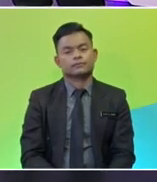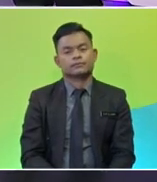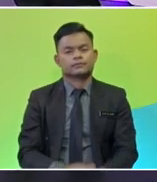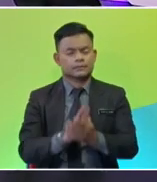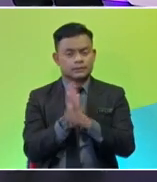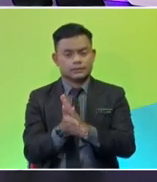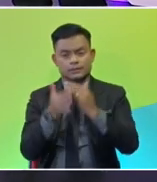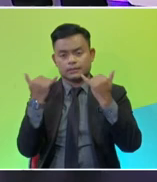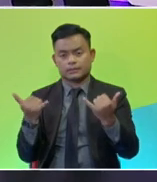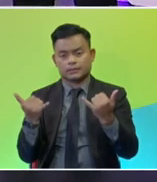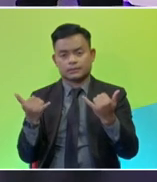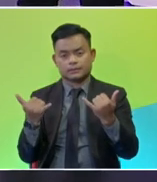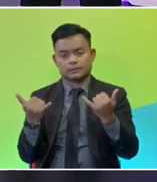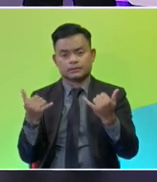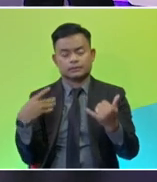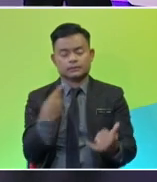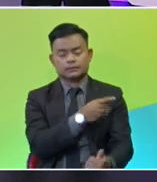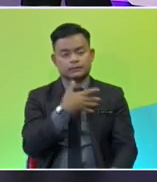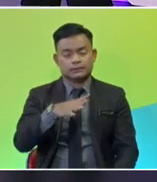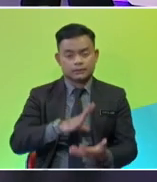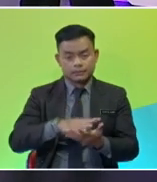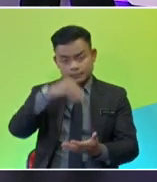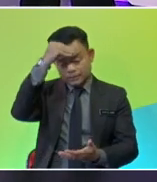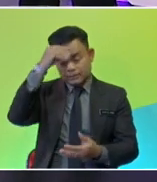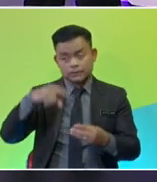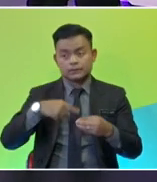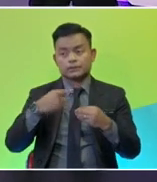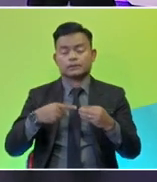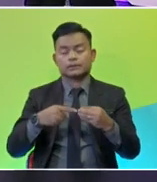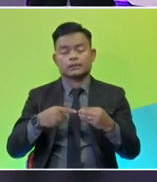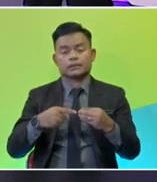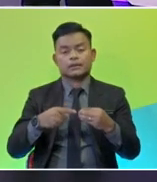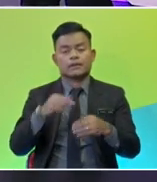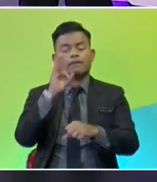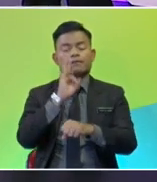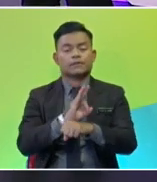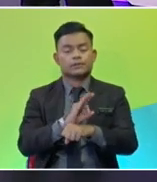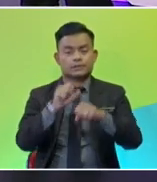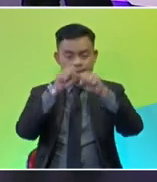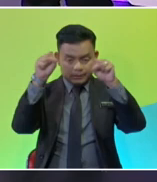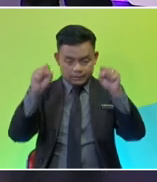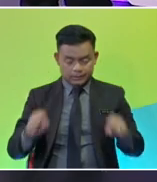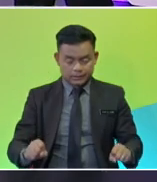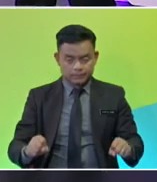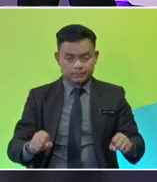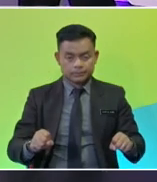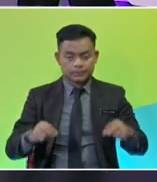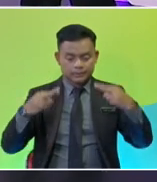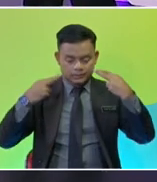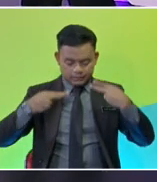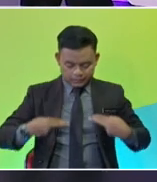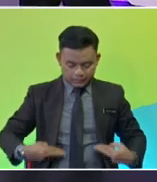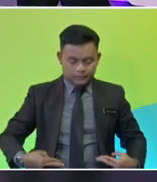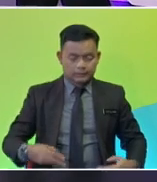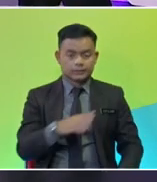sekarang Aiman dah belajar tentang fungsi sistem rangka dan juga sendi Jadi kalau Aiman